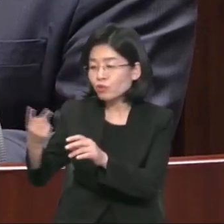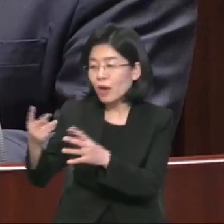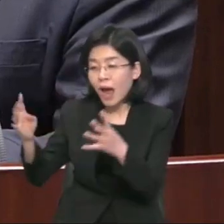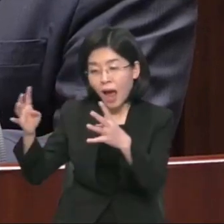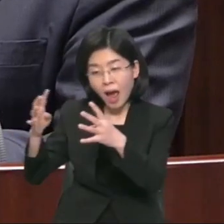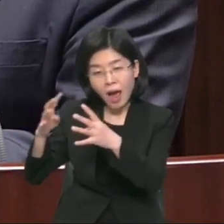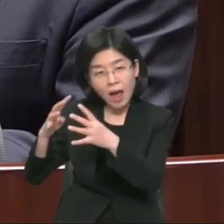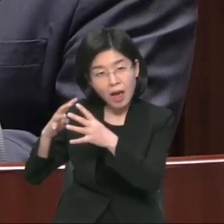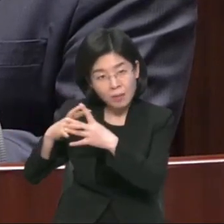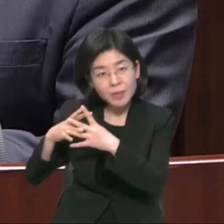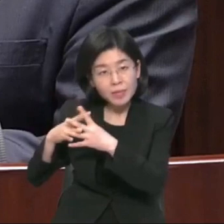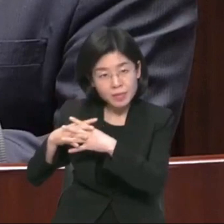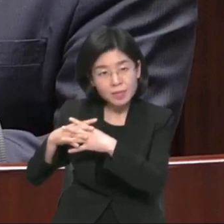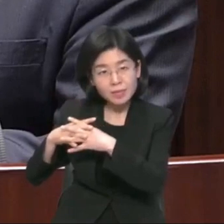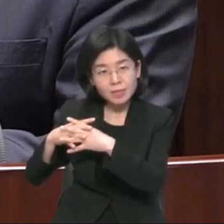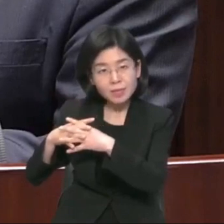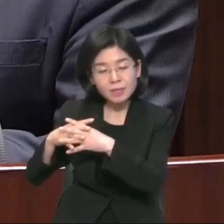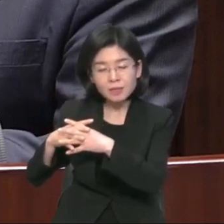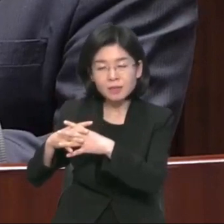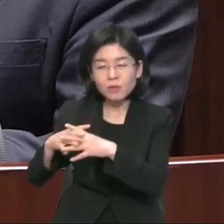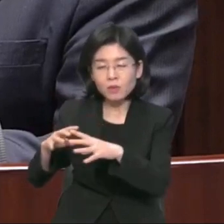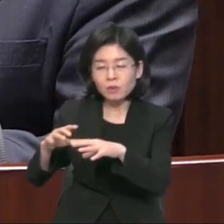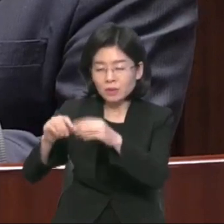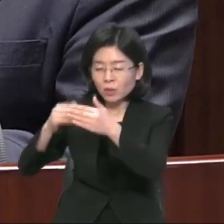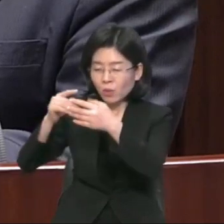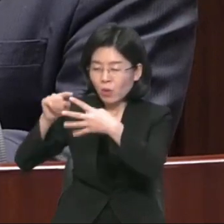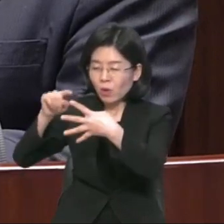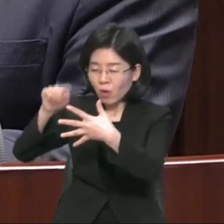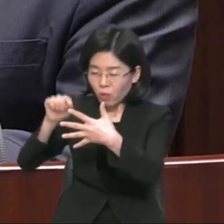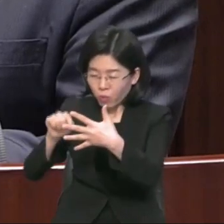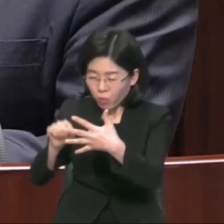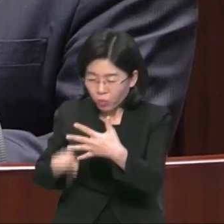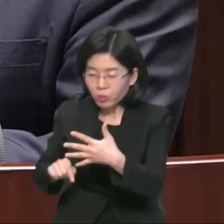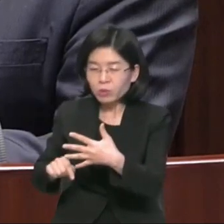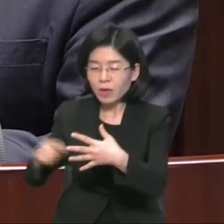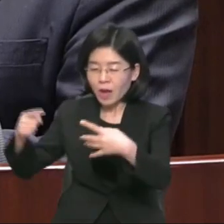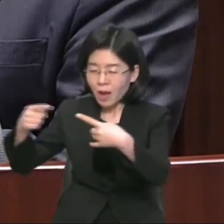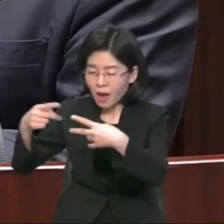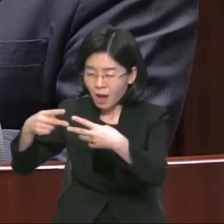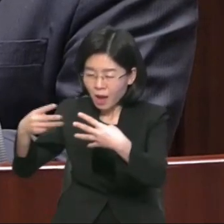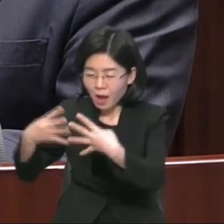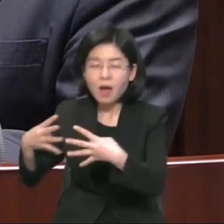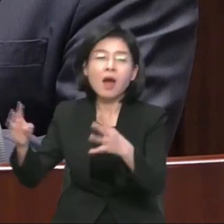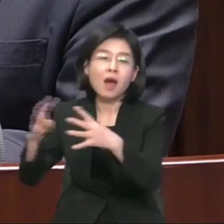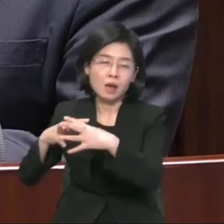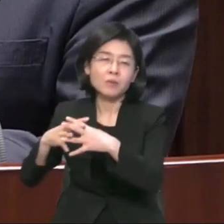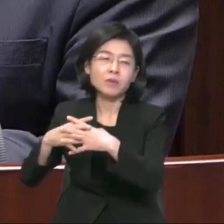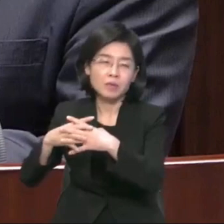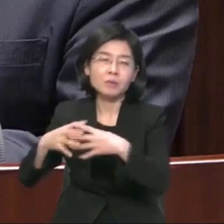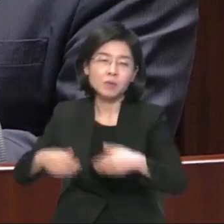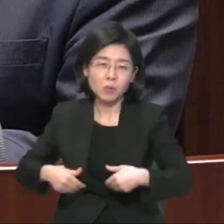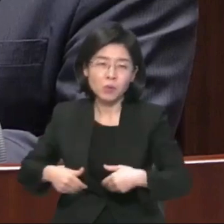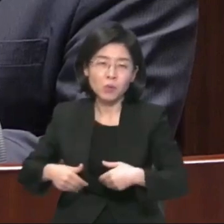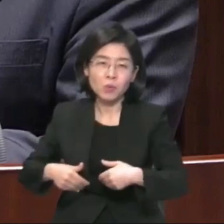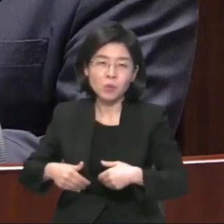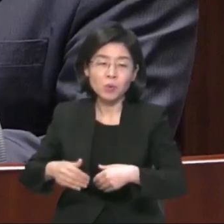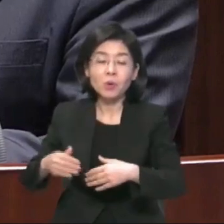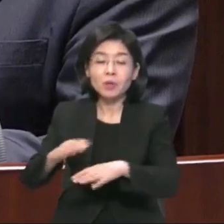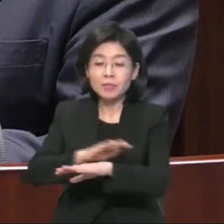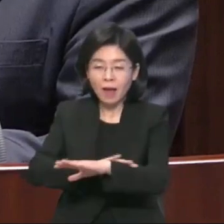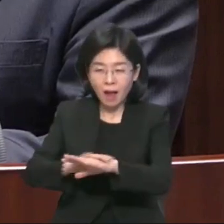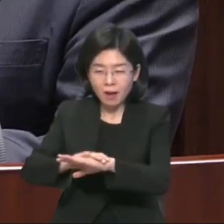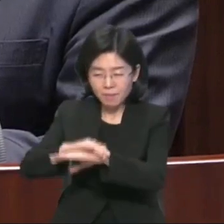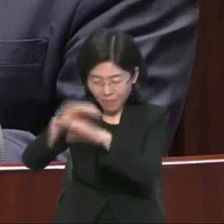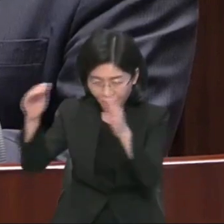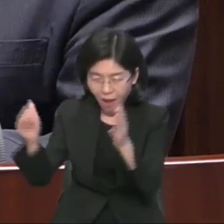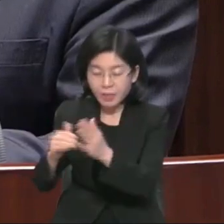세부사항까지 합의가 돼야 되는 그런 이 협상이기 때문에 마무리를 짓고